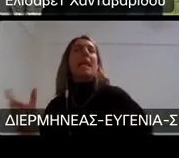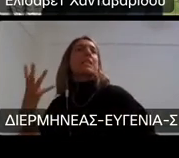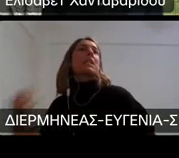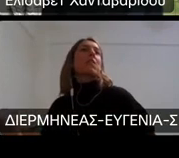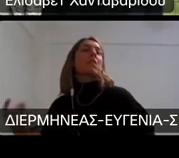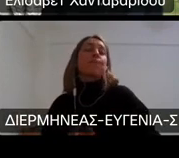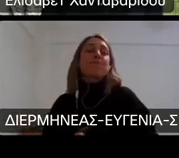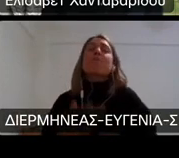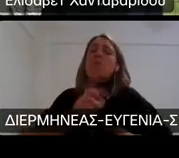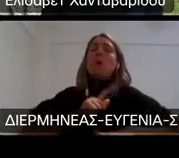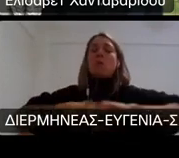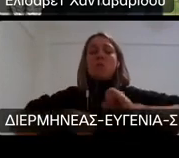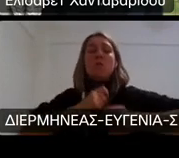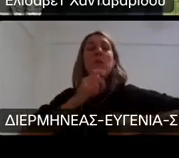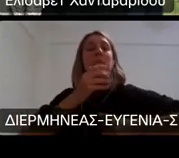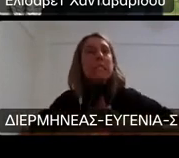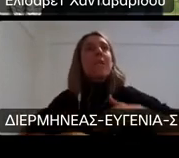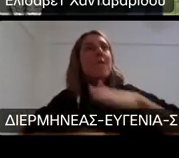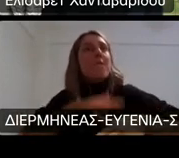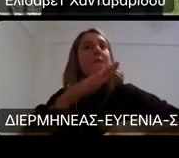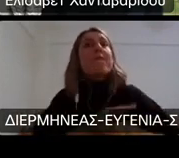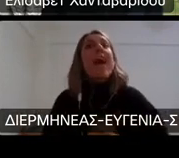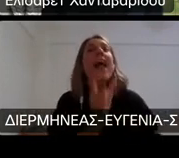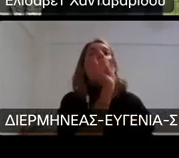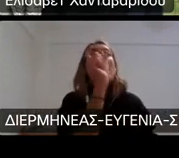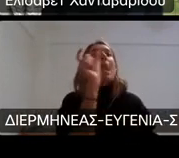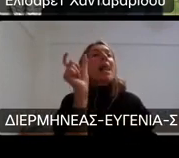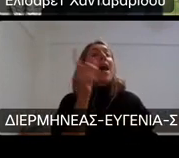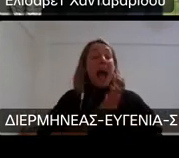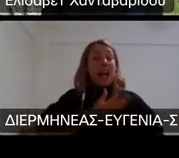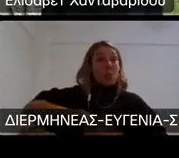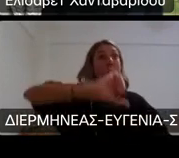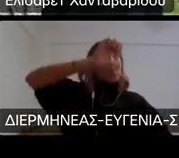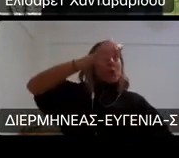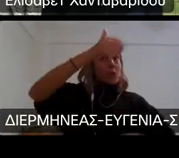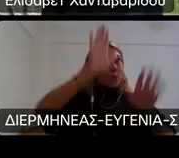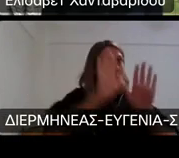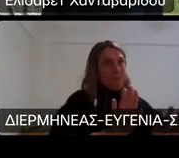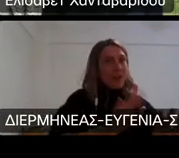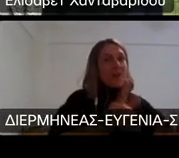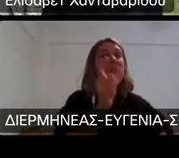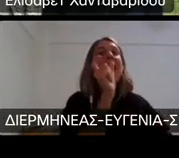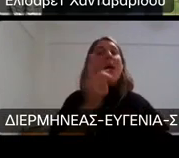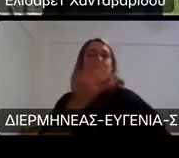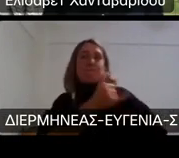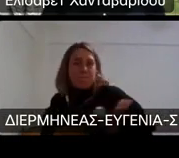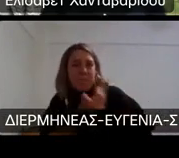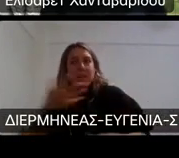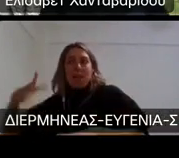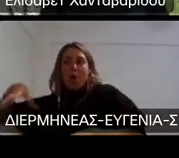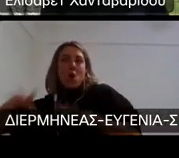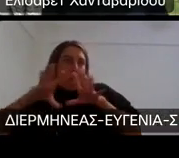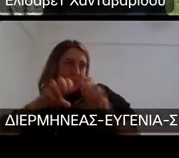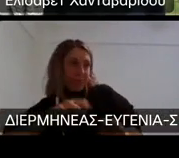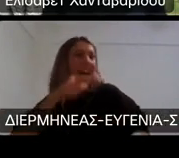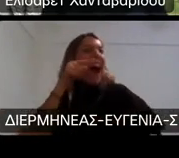προσπαθούμε σιγά σιγά να περάσουμε στους όρους που χρησιμοποιούσαν οι αυτόχθονες λαοί πριν τις αποικίες. Και ένα πιο πρόσφατο